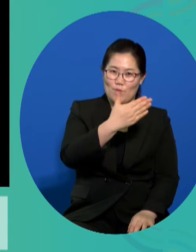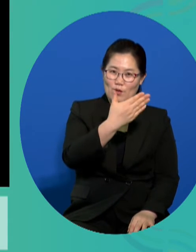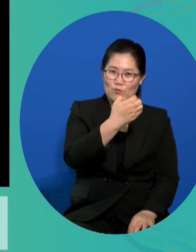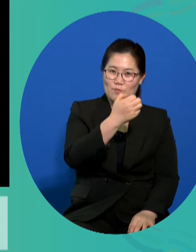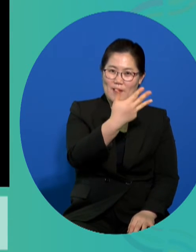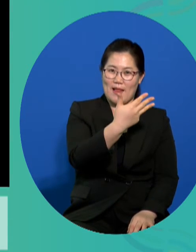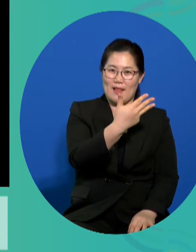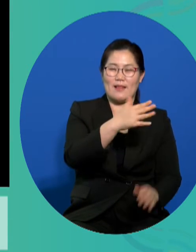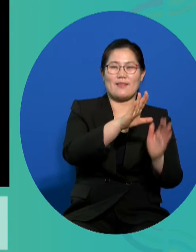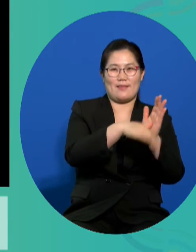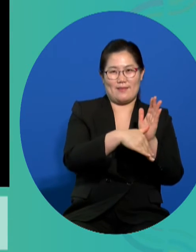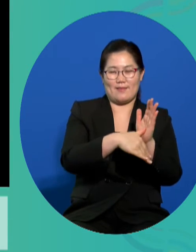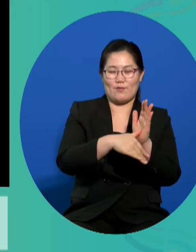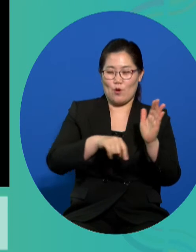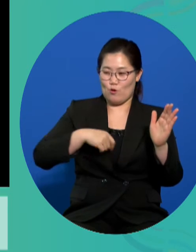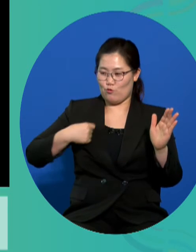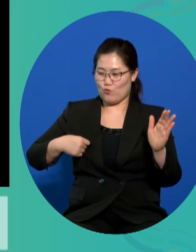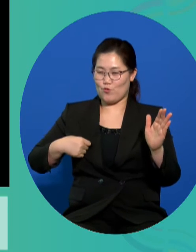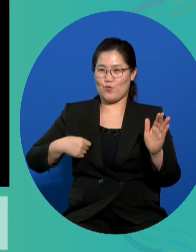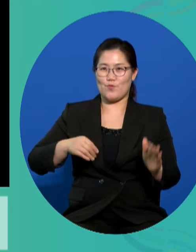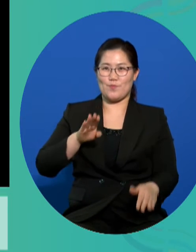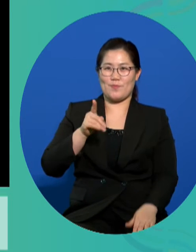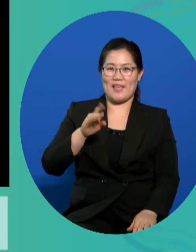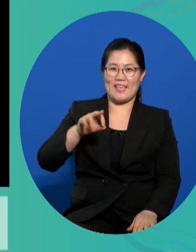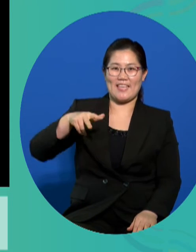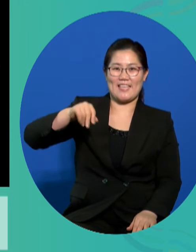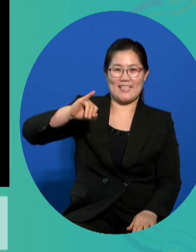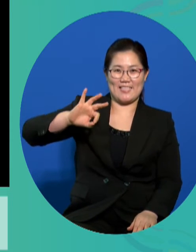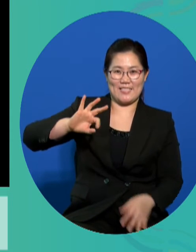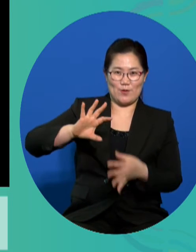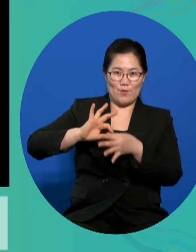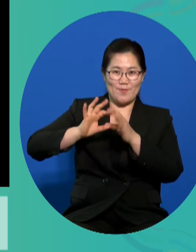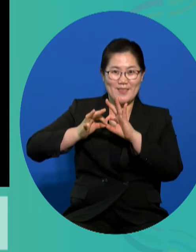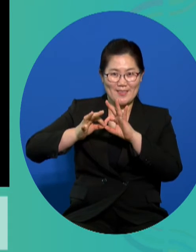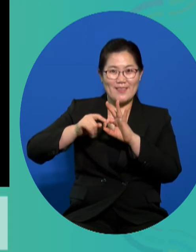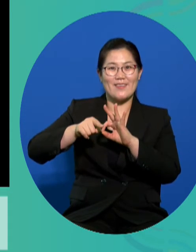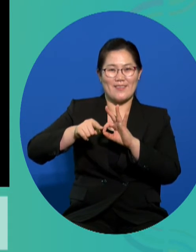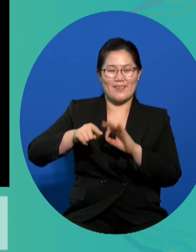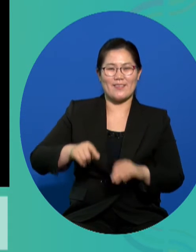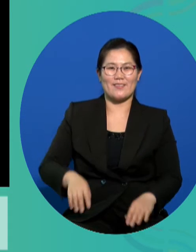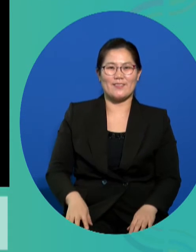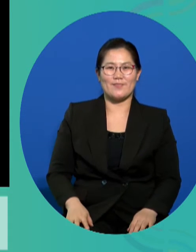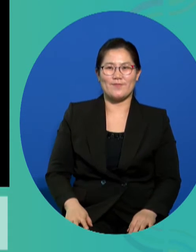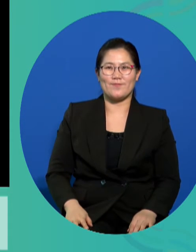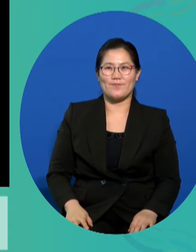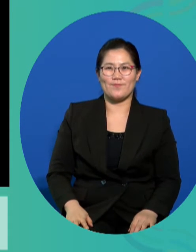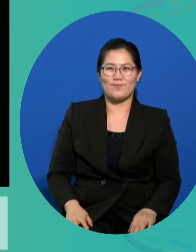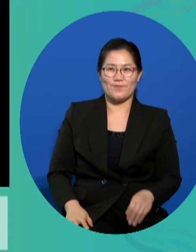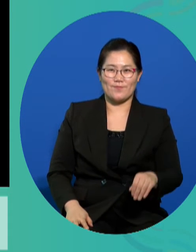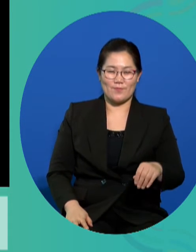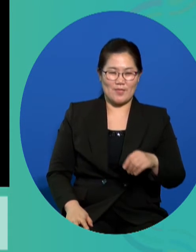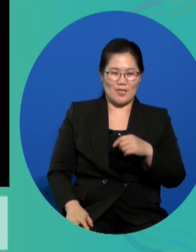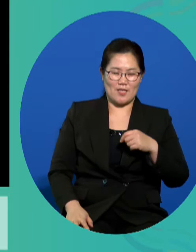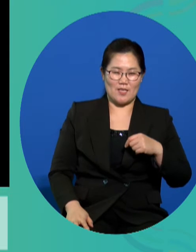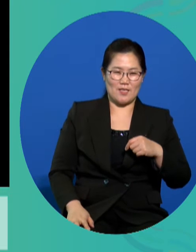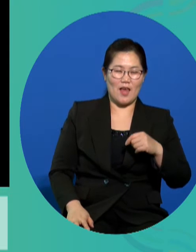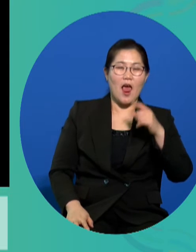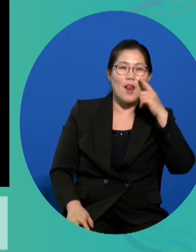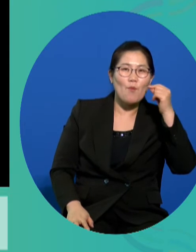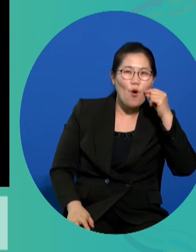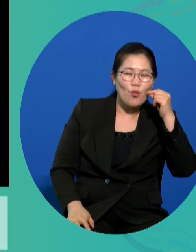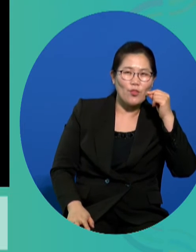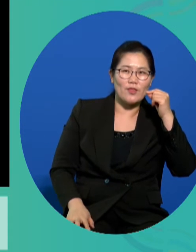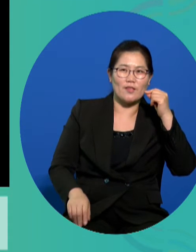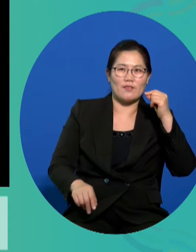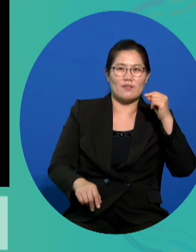2022년도 중국 베이징 올림픽 뭐 장저카오하고 옌칭에서 세 지역에서 개최됐죠. 우리도 뭐